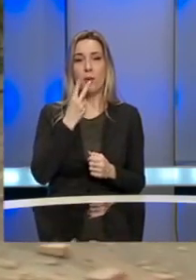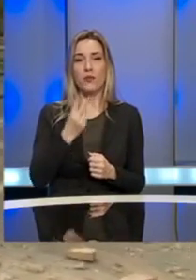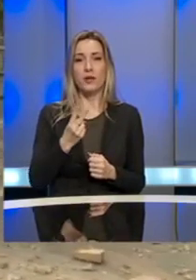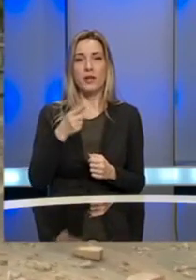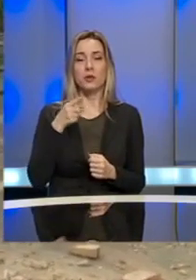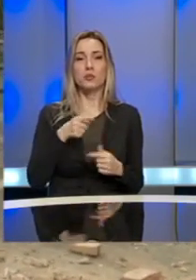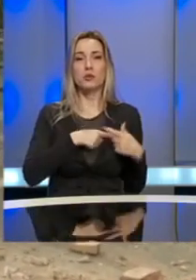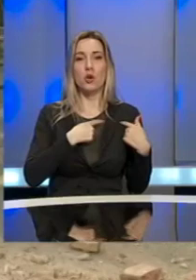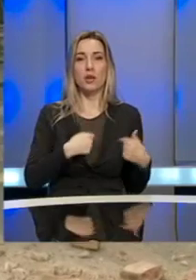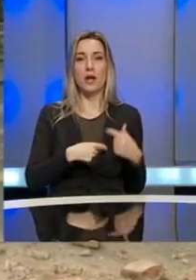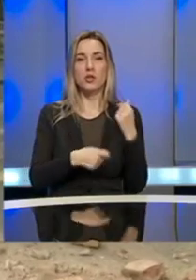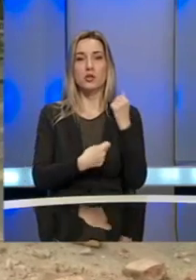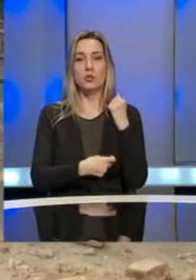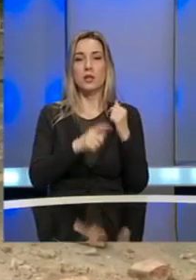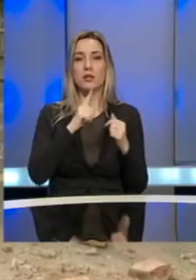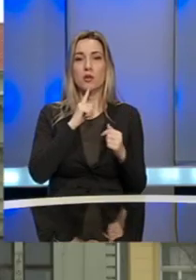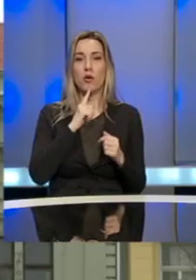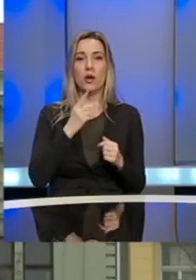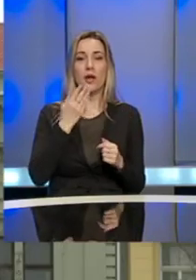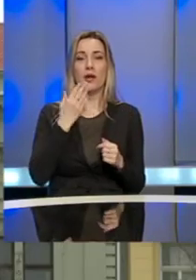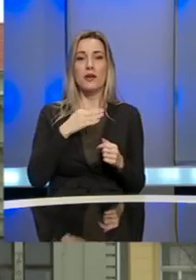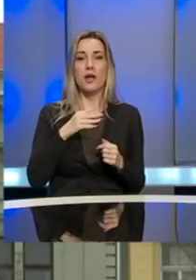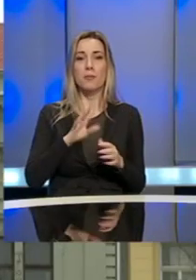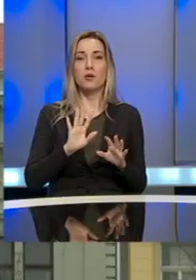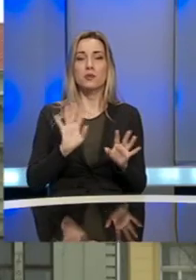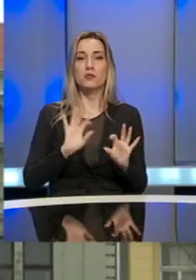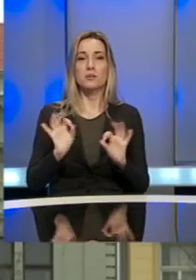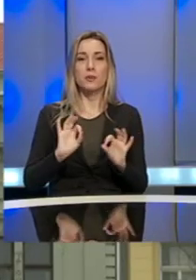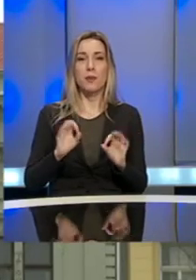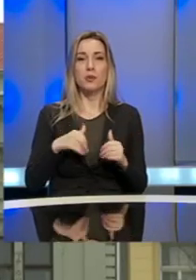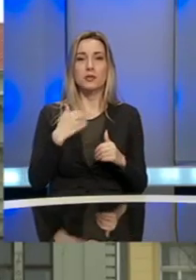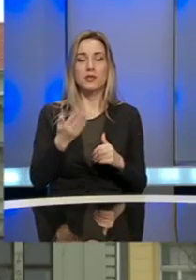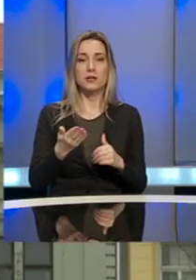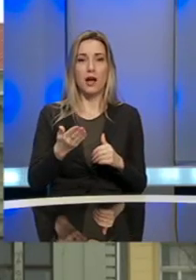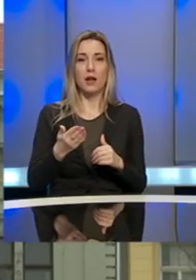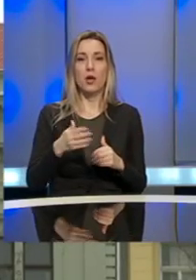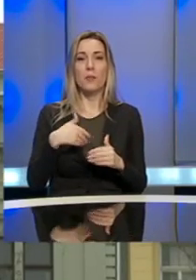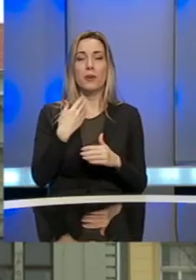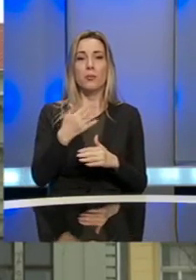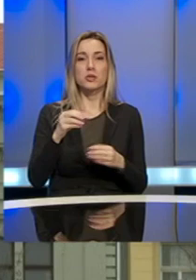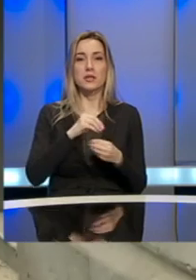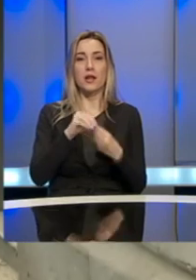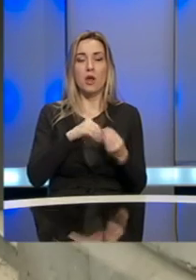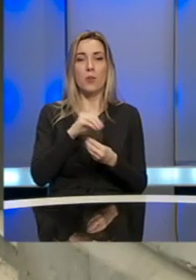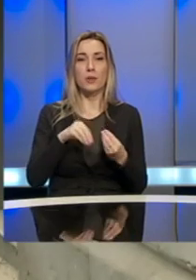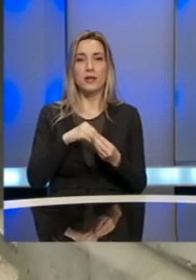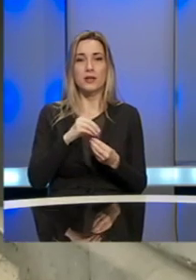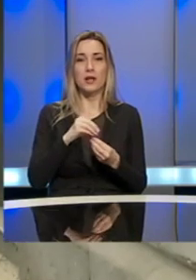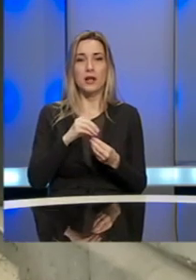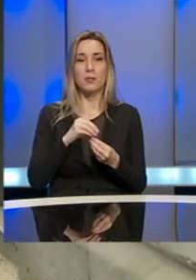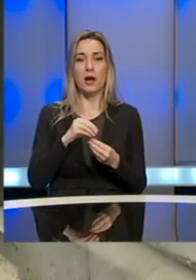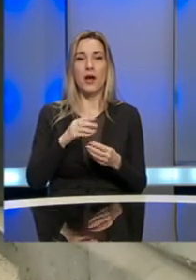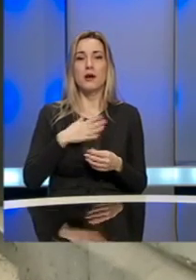tu solidarnost. Studenti koji zapravo isto nemaju kuda su se spremno snašli i prepustili obiteljima u cjetnom